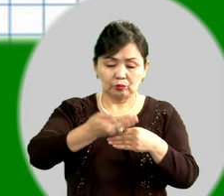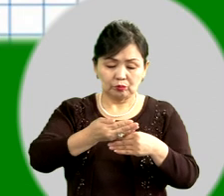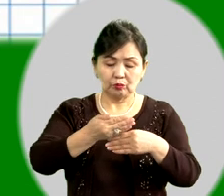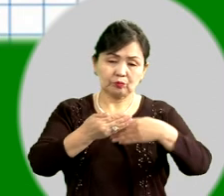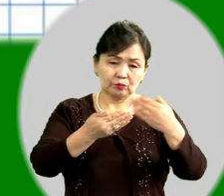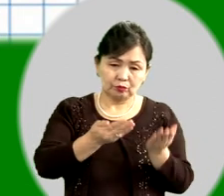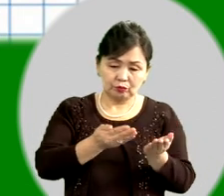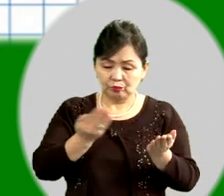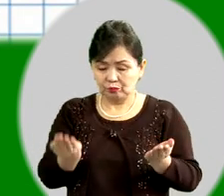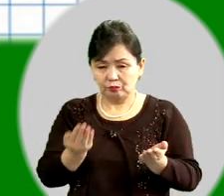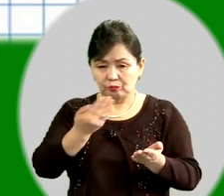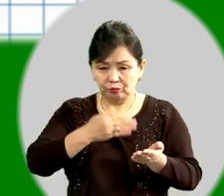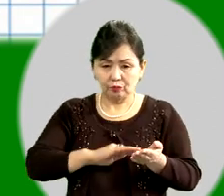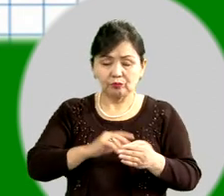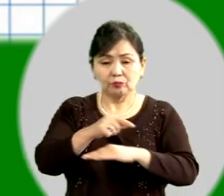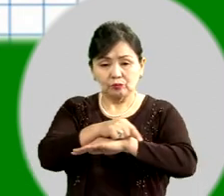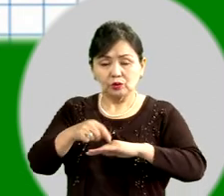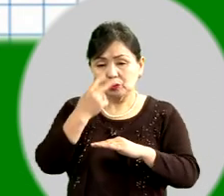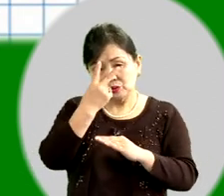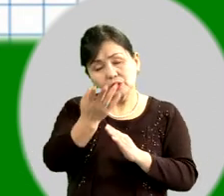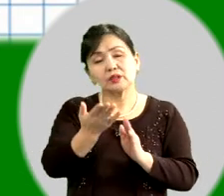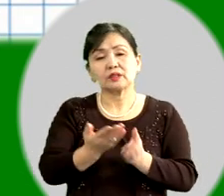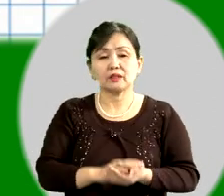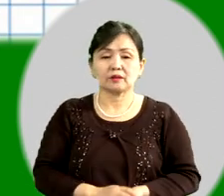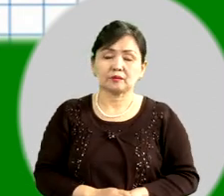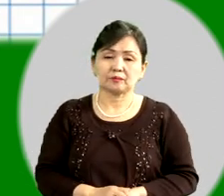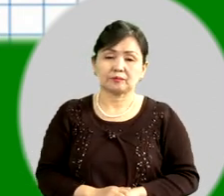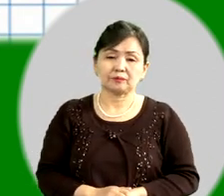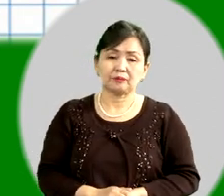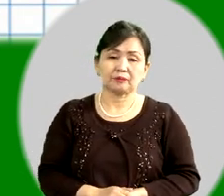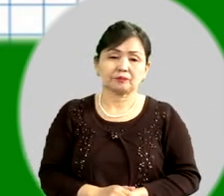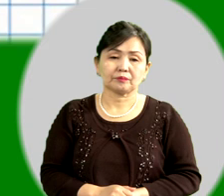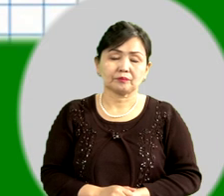зурж болох вэ? Кубийн дэлгэс ямар төрсүүдээс бүтэж байсныг эргэн санаарай.